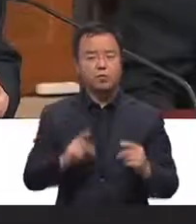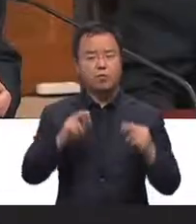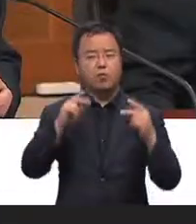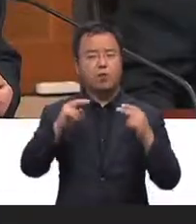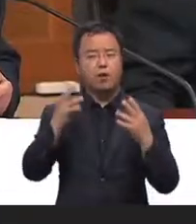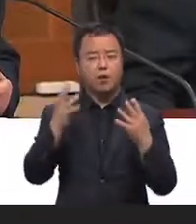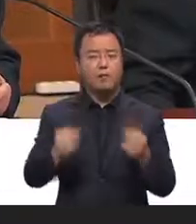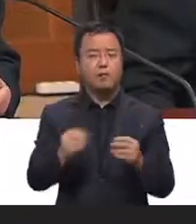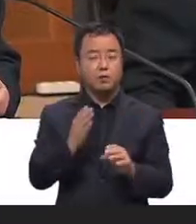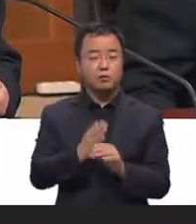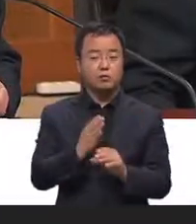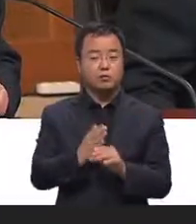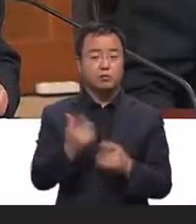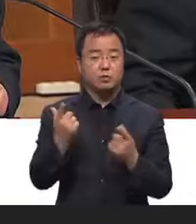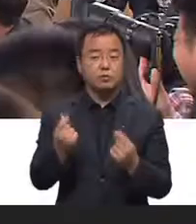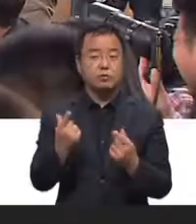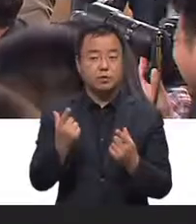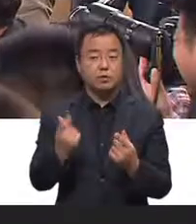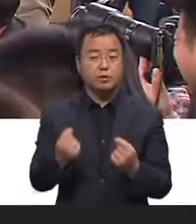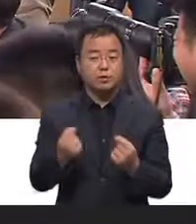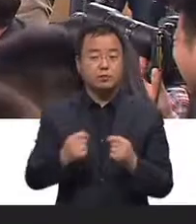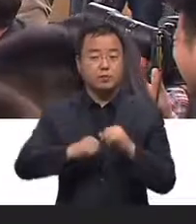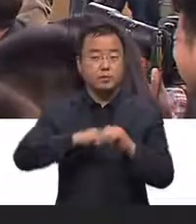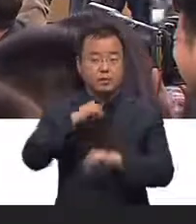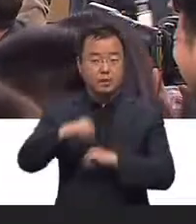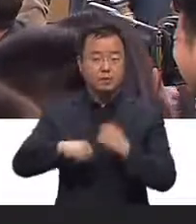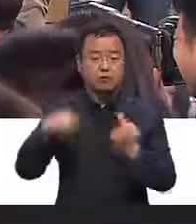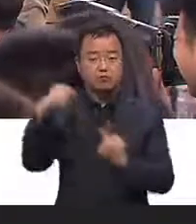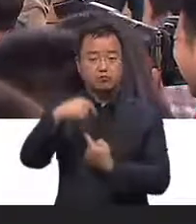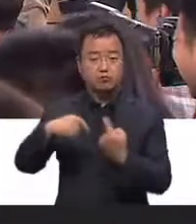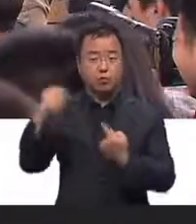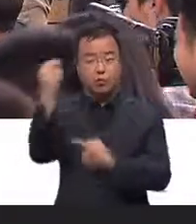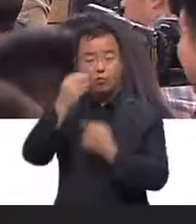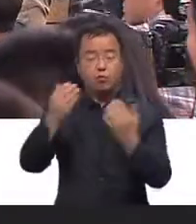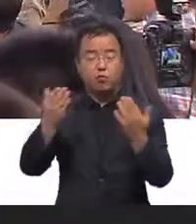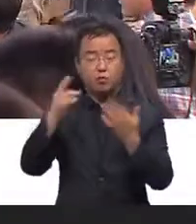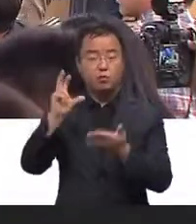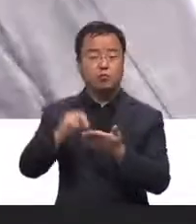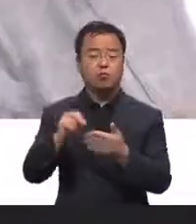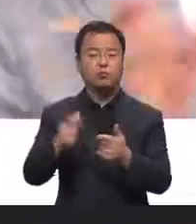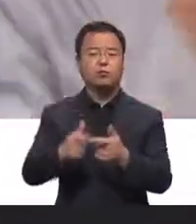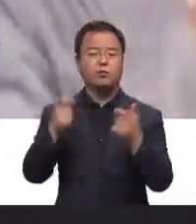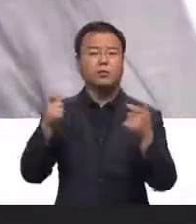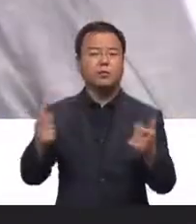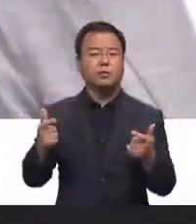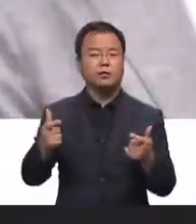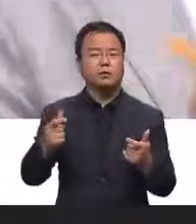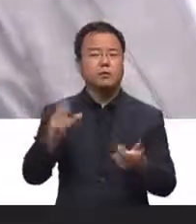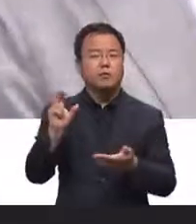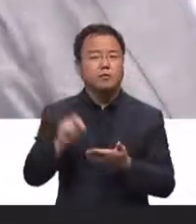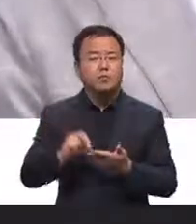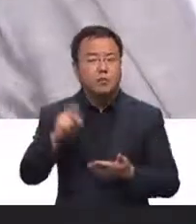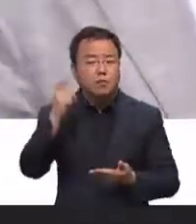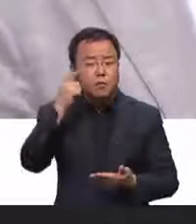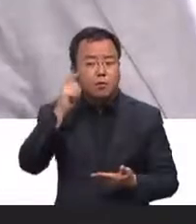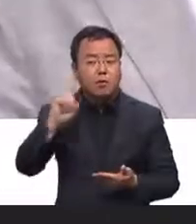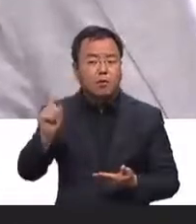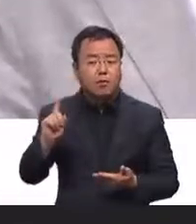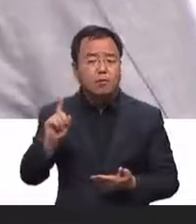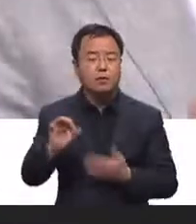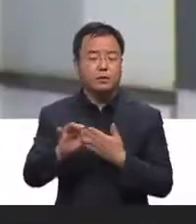않습니까 이러한 자사고의 문제가 불거지게 된 것에 쓰이 문제점이 있다면 그것을